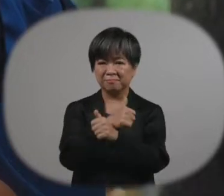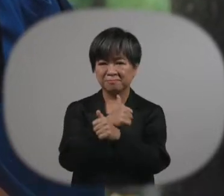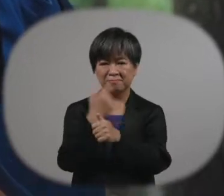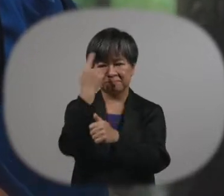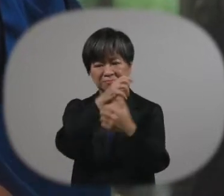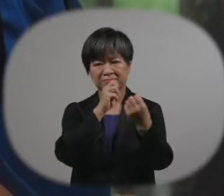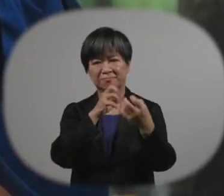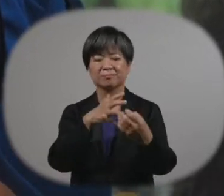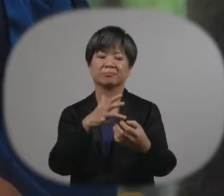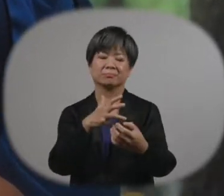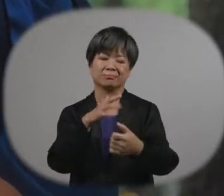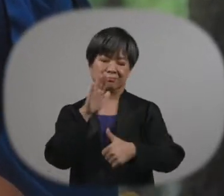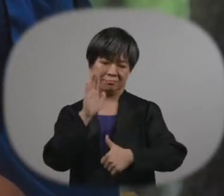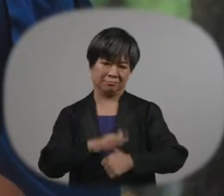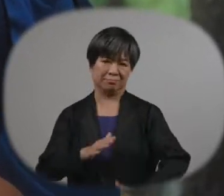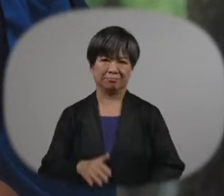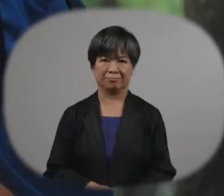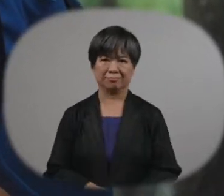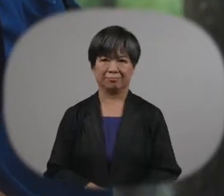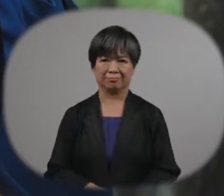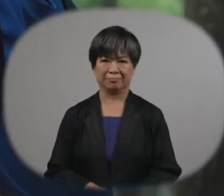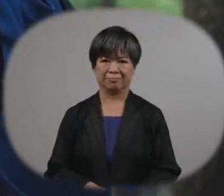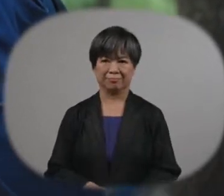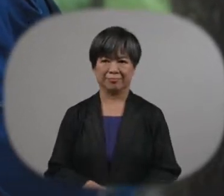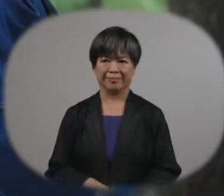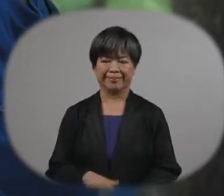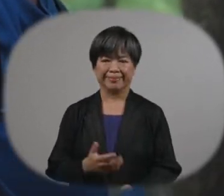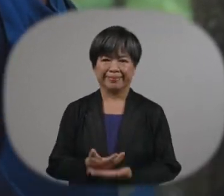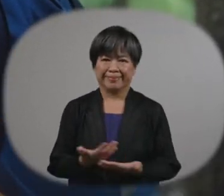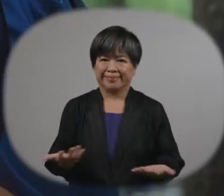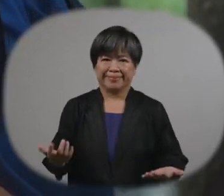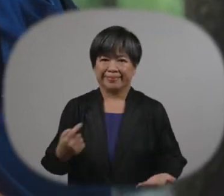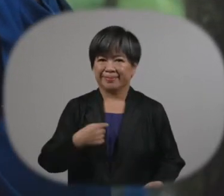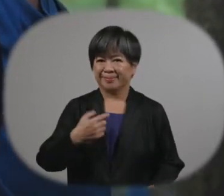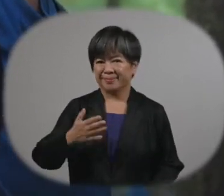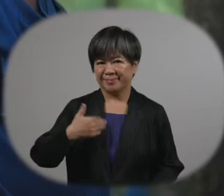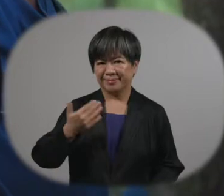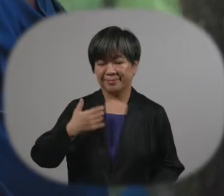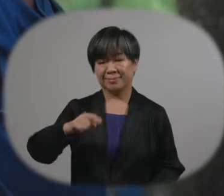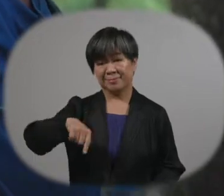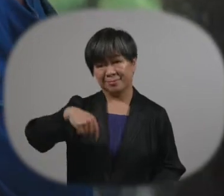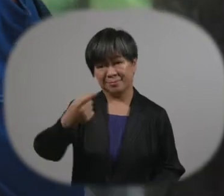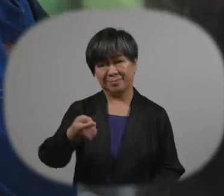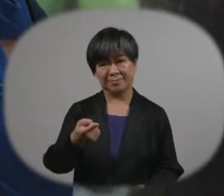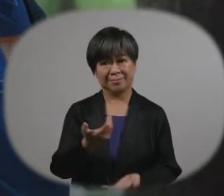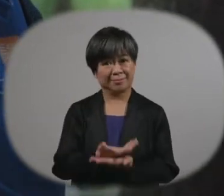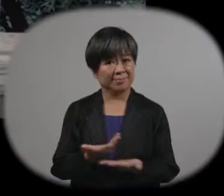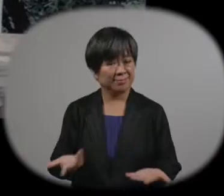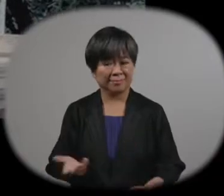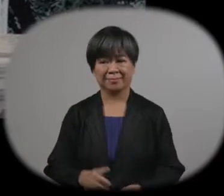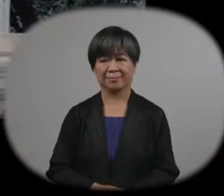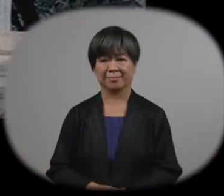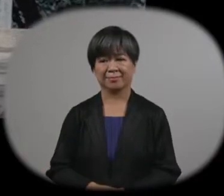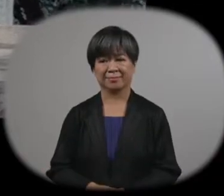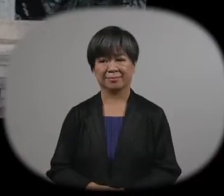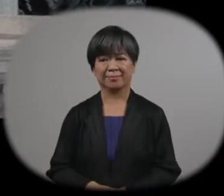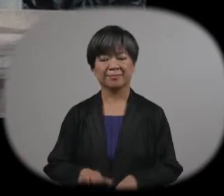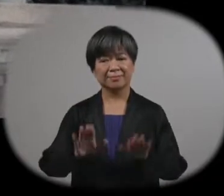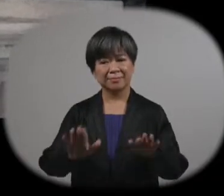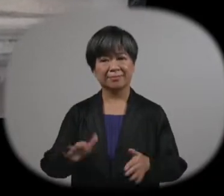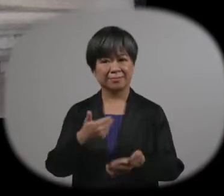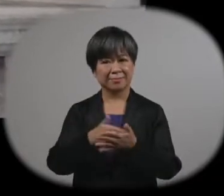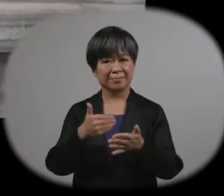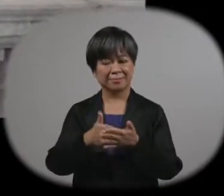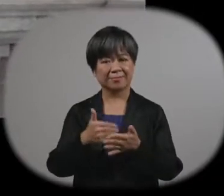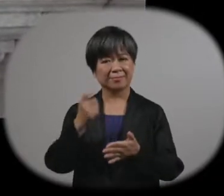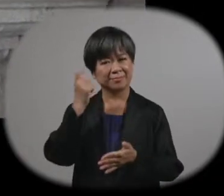试阶段就没有录取，让我直接不知道接下来的路应该要怎么走。我现在就是把画